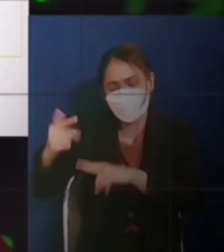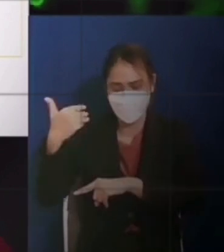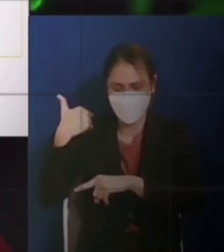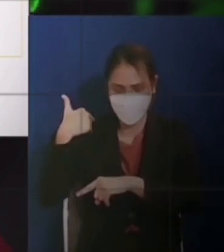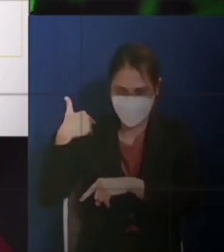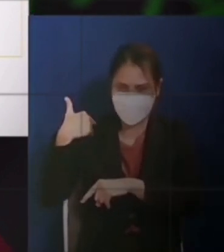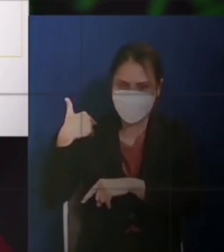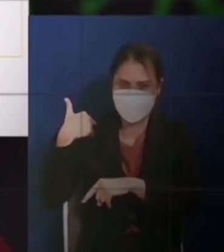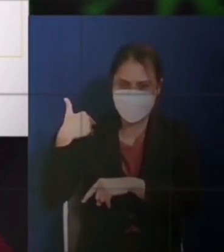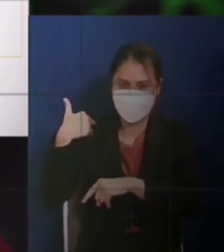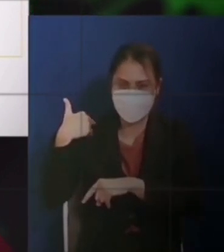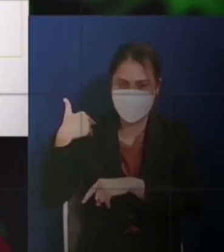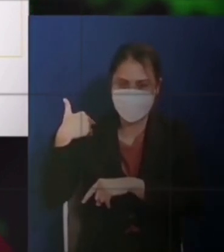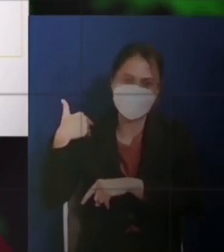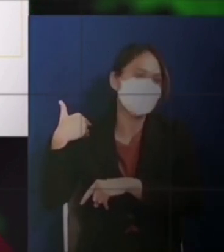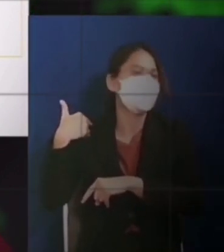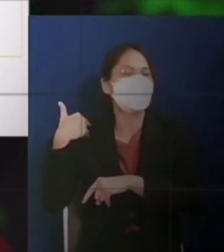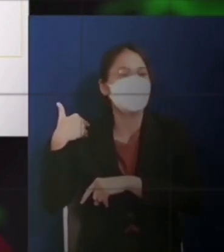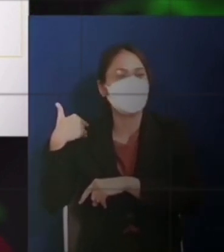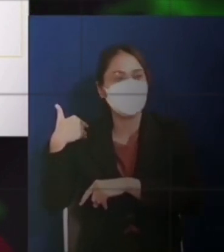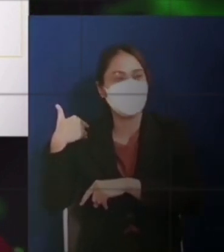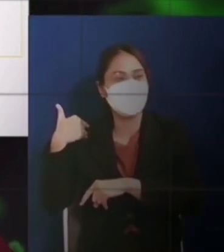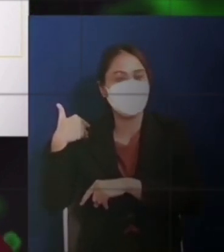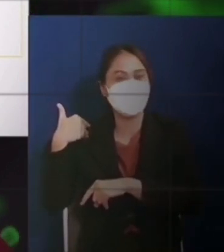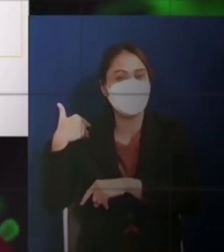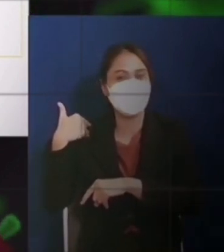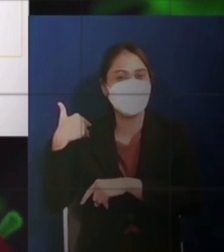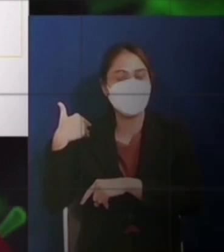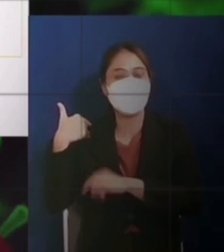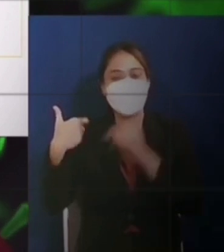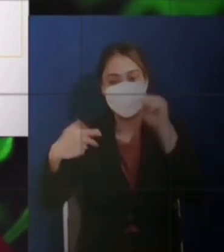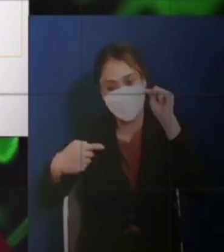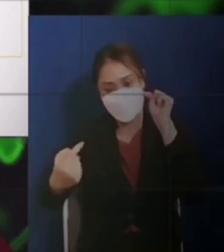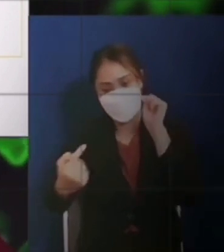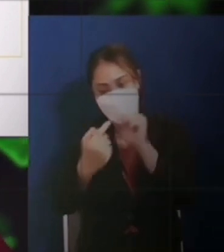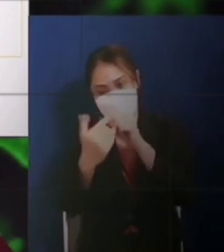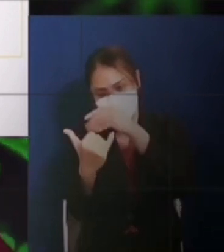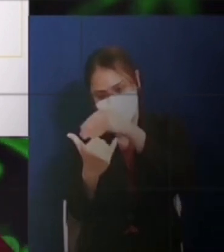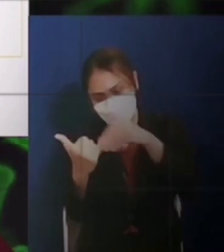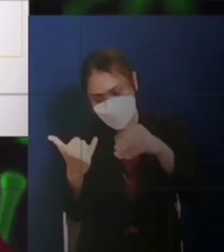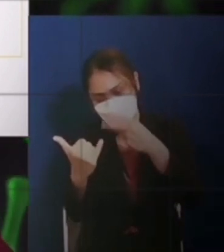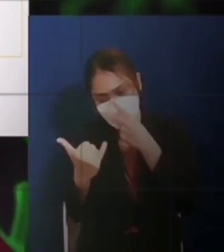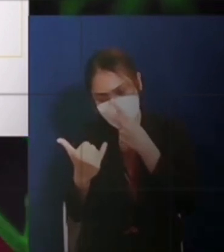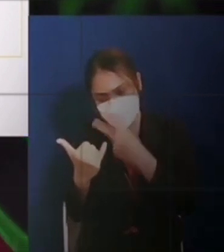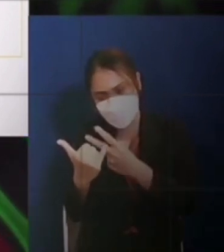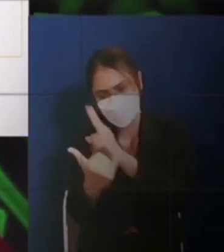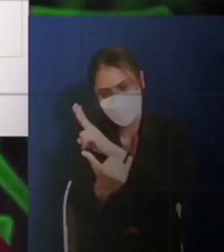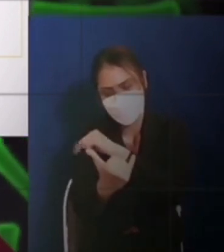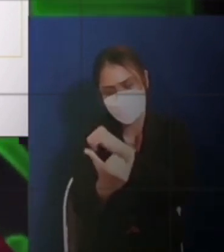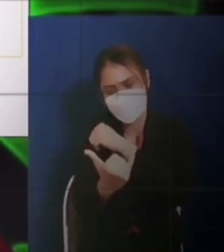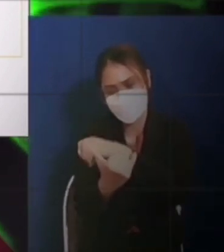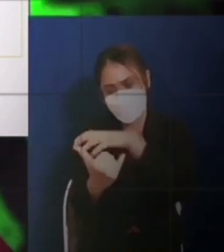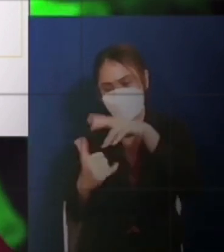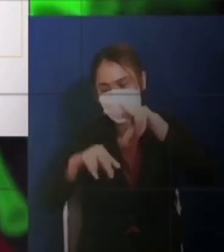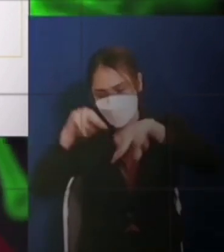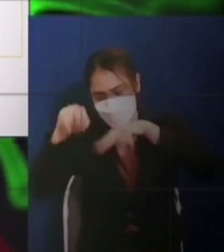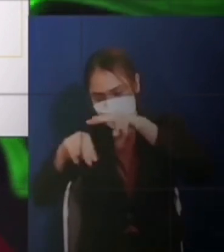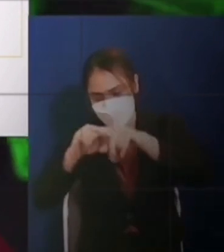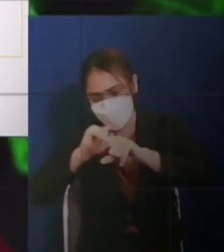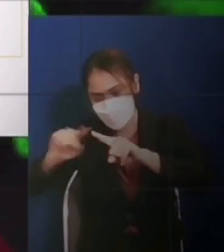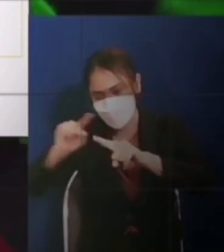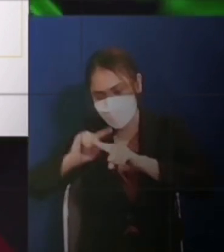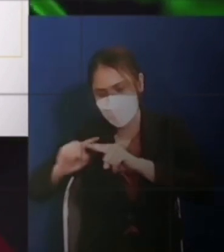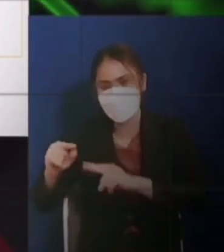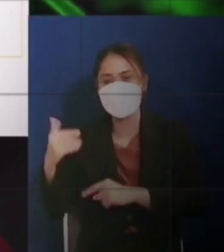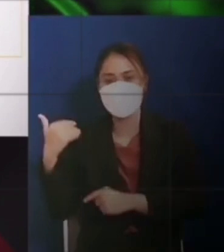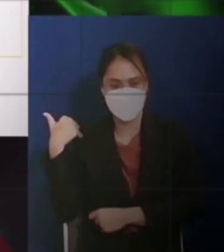มีการนำไปชันสูตรนะครับที่โรงพยาบาลพระจอมเกล้านะครับซึ่งคาดว่าผลการตรว